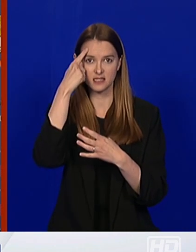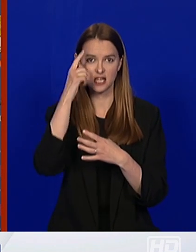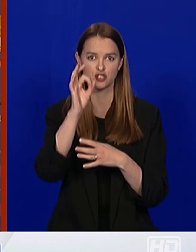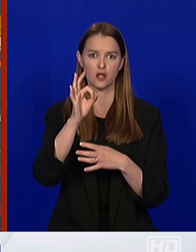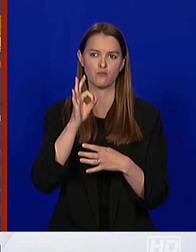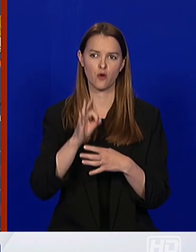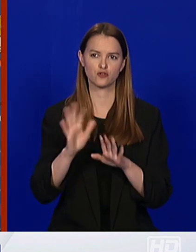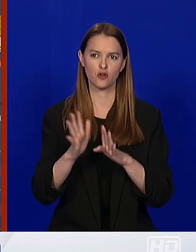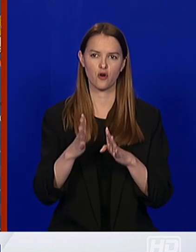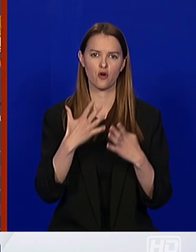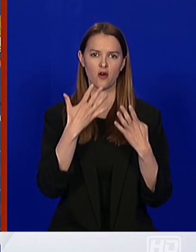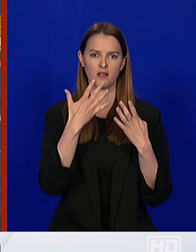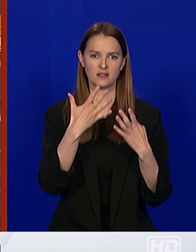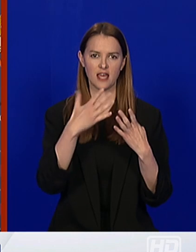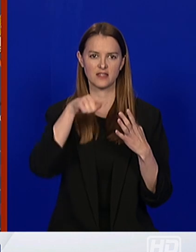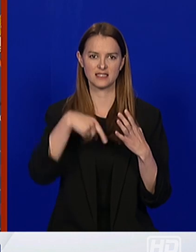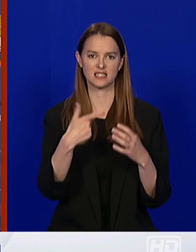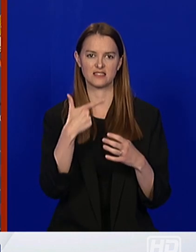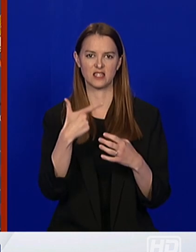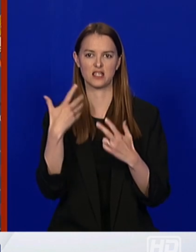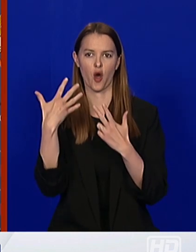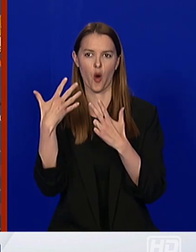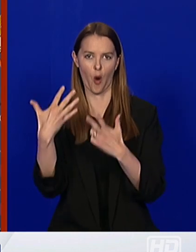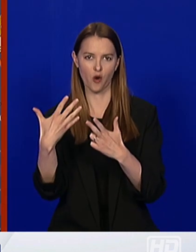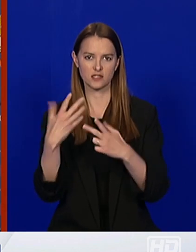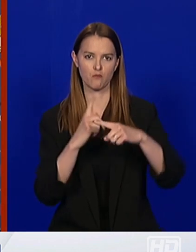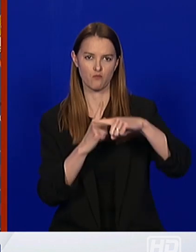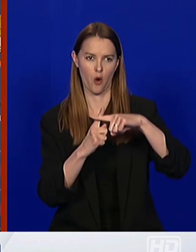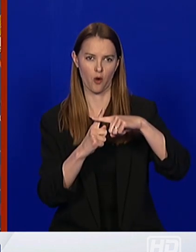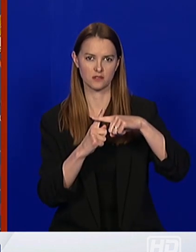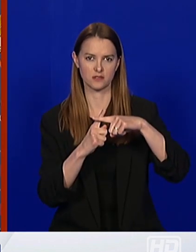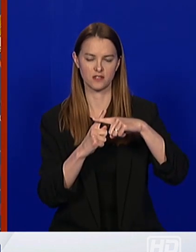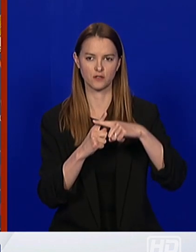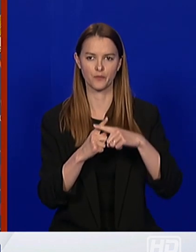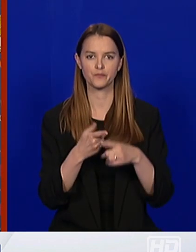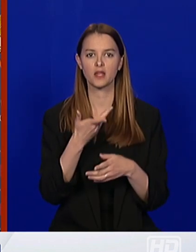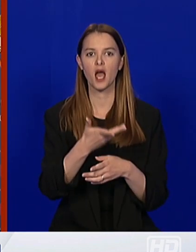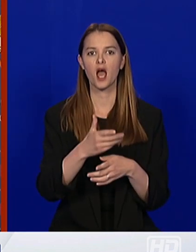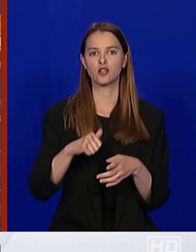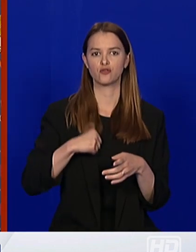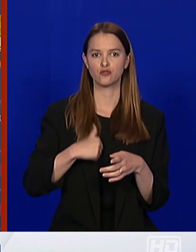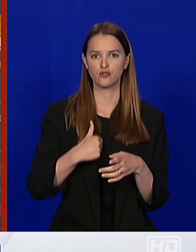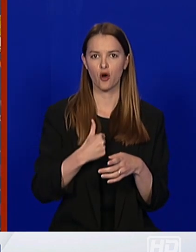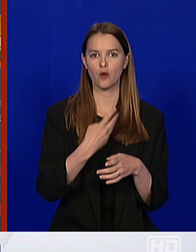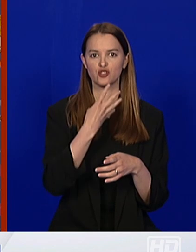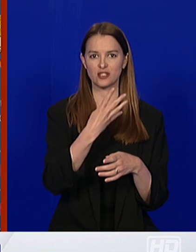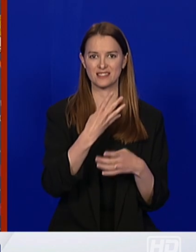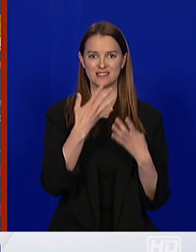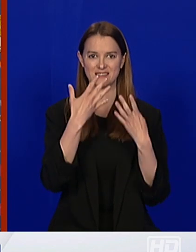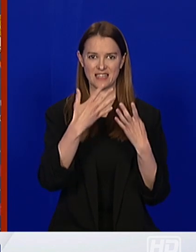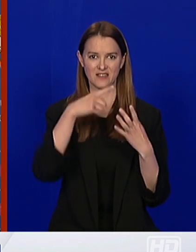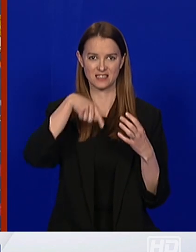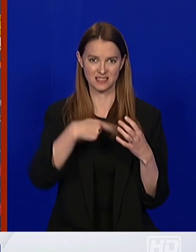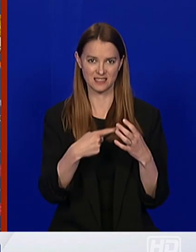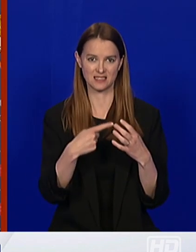od 9,28%. Prosječna dob naših bolesnika je 49,94 godina,